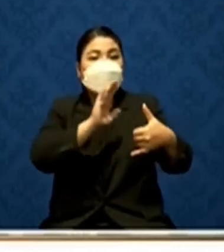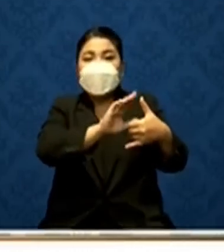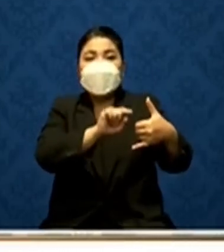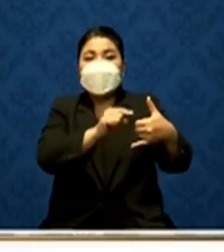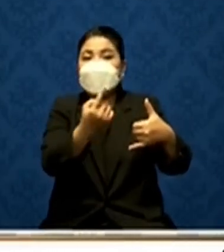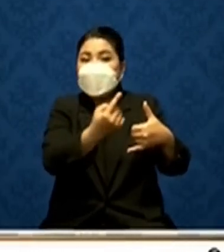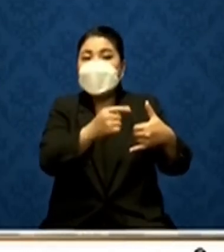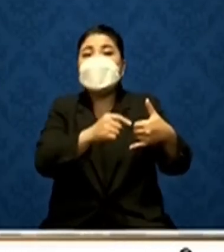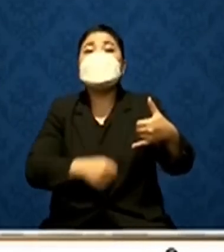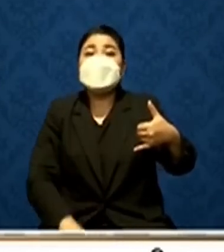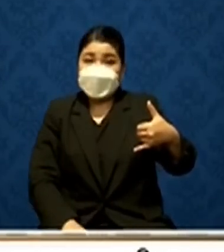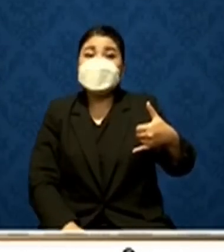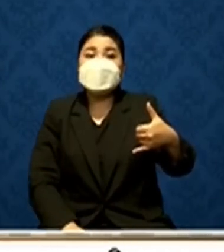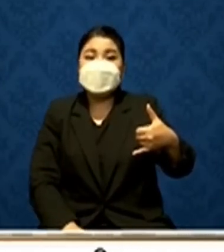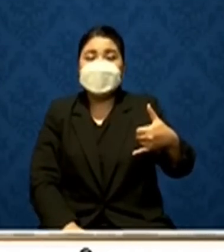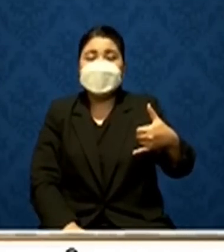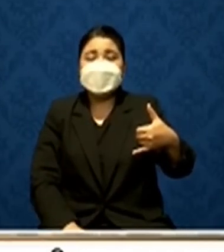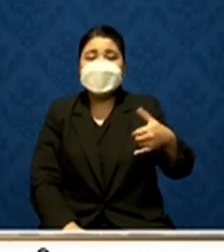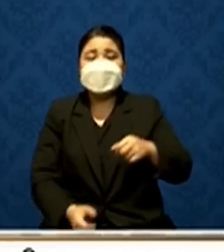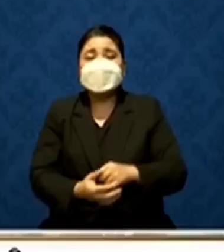และก็ตัวท่านคนเดียว